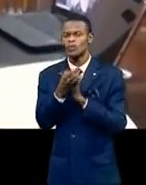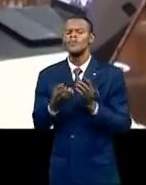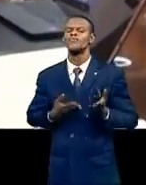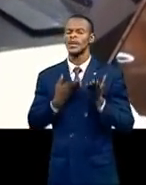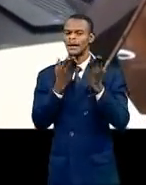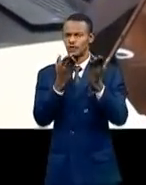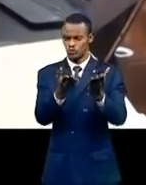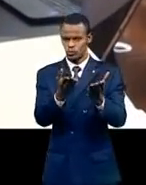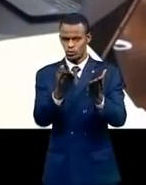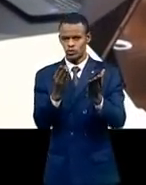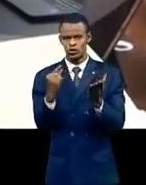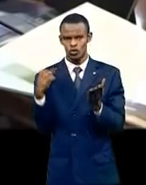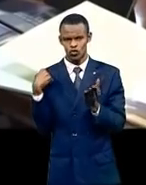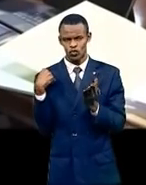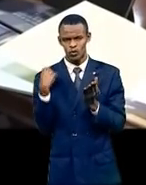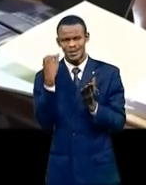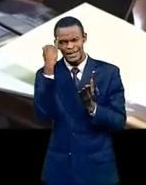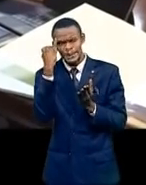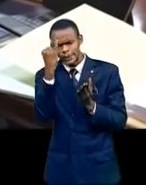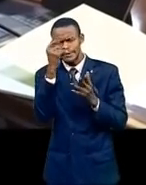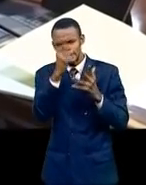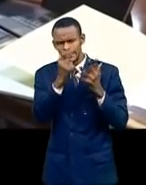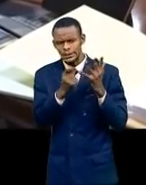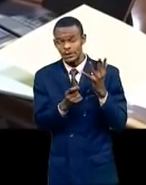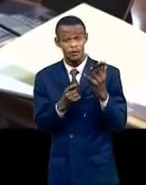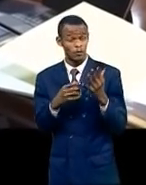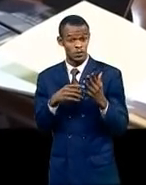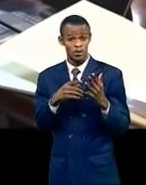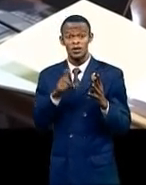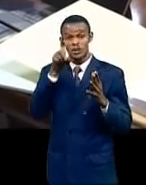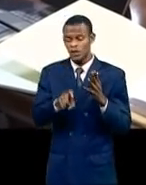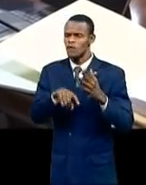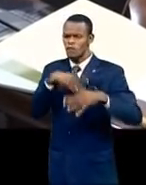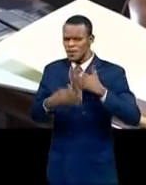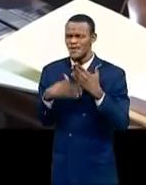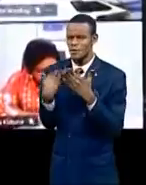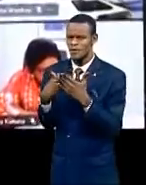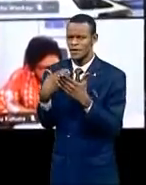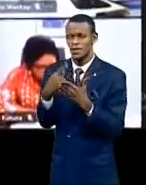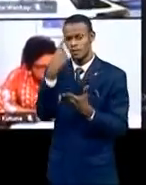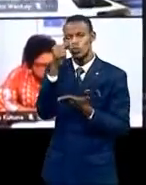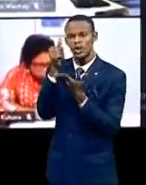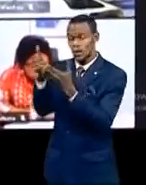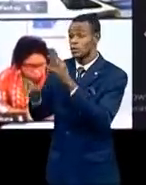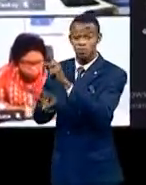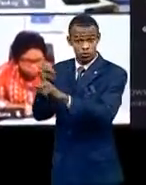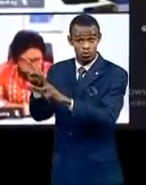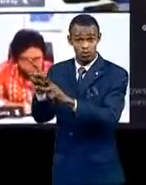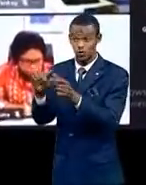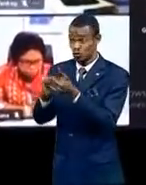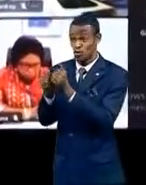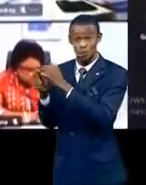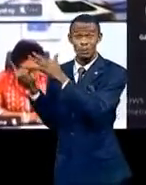série de mesures sectorielles visant une intervention urgente et efficiente du gouvernement en faveur de populations